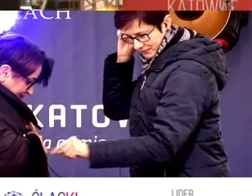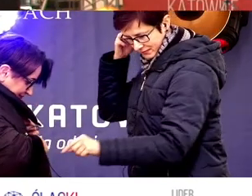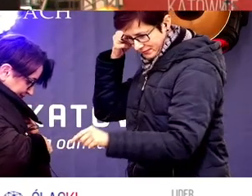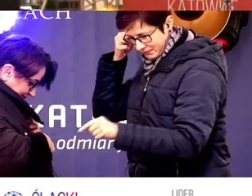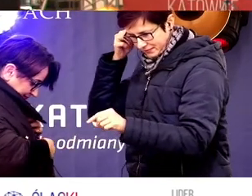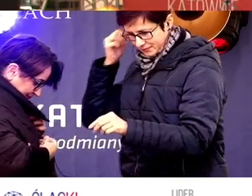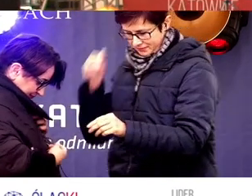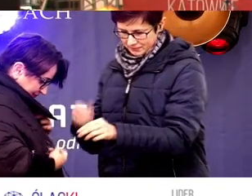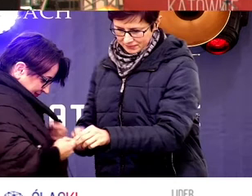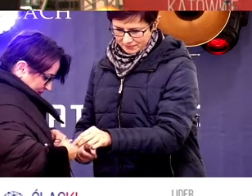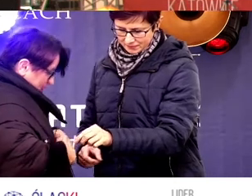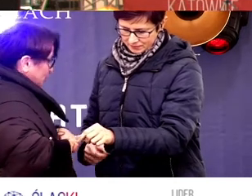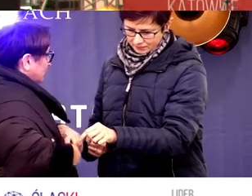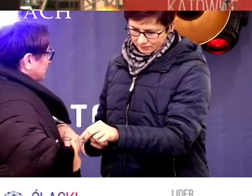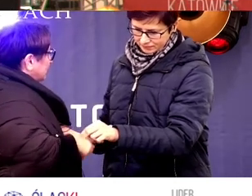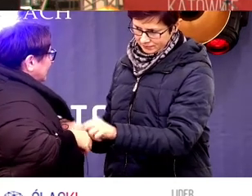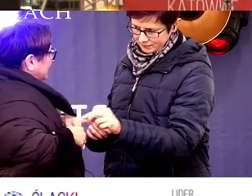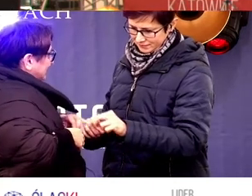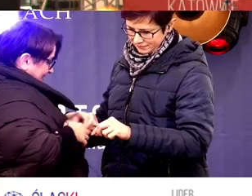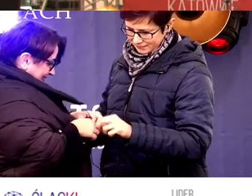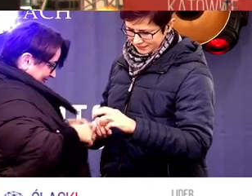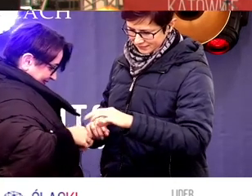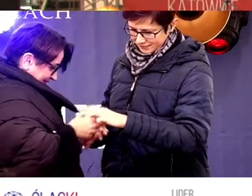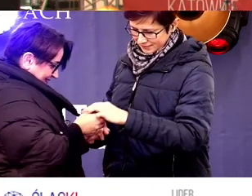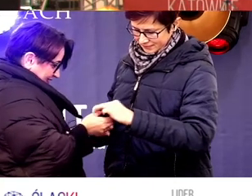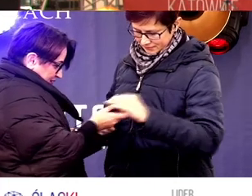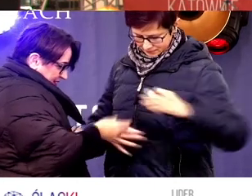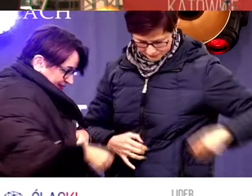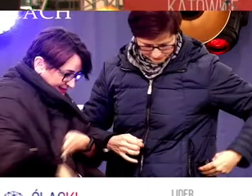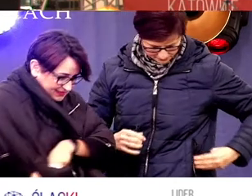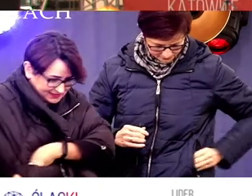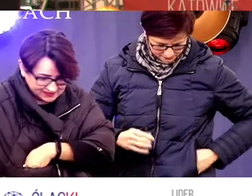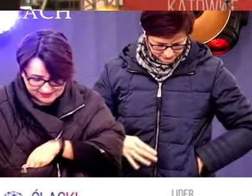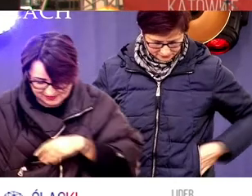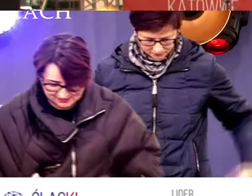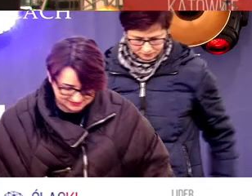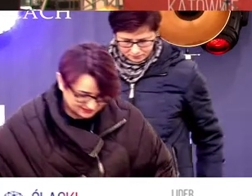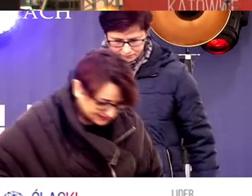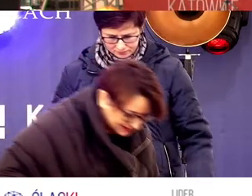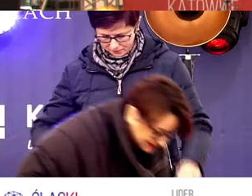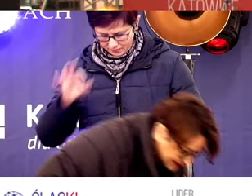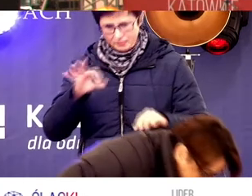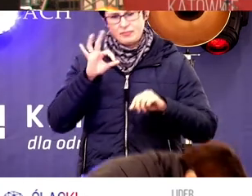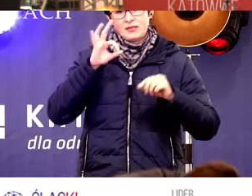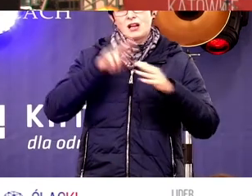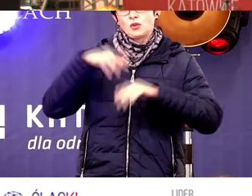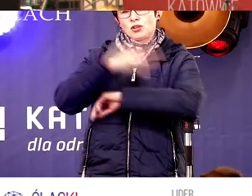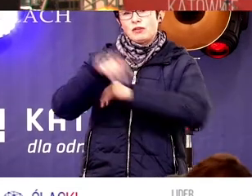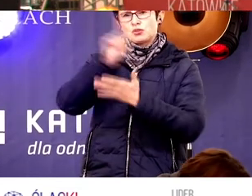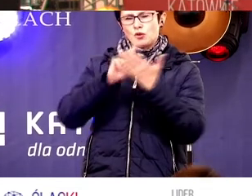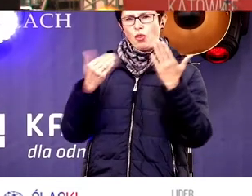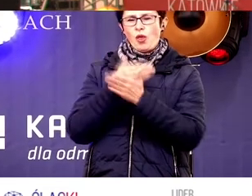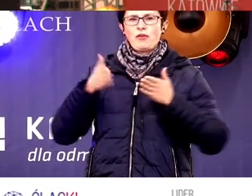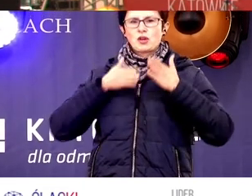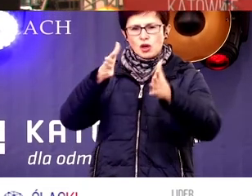jakimi wyzwaniami jest związana praca w dyplomacji? My teraz na Uniwersytecie Śląskim uruchomiliśmy nowy kierunek Międzynarodowe Studia Nauk Politycznych i